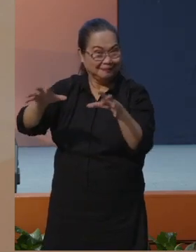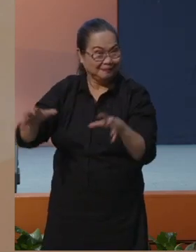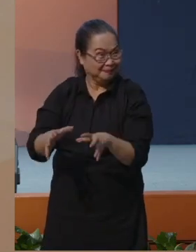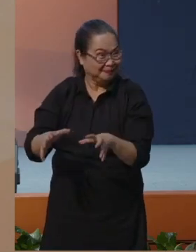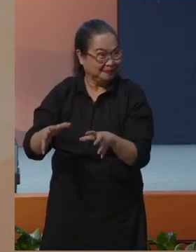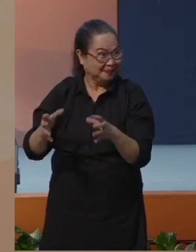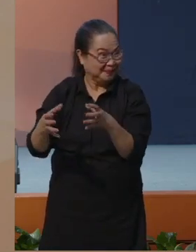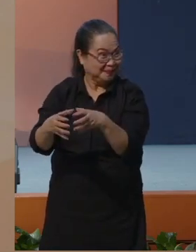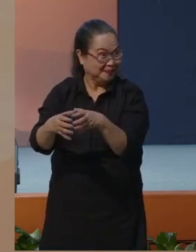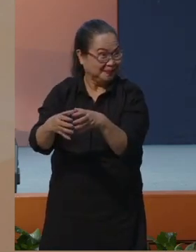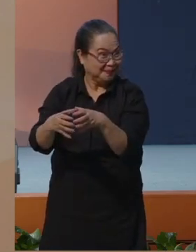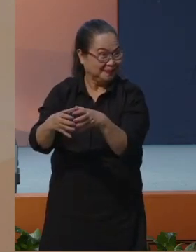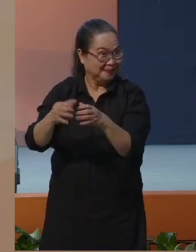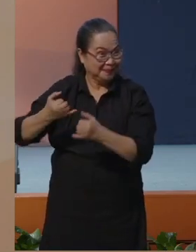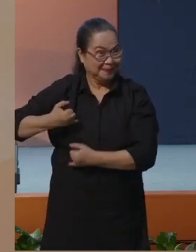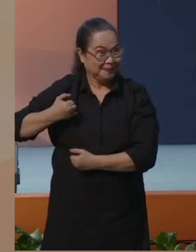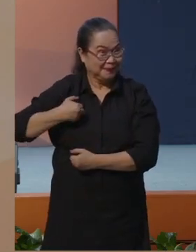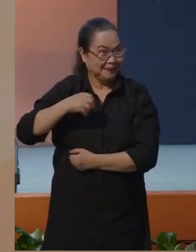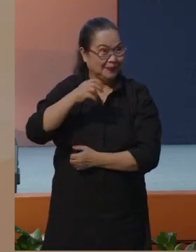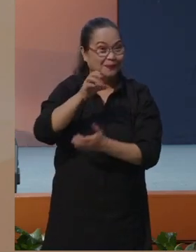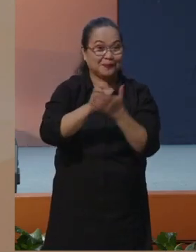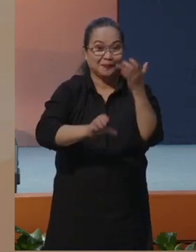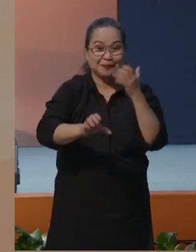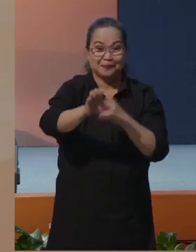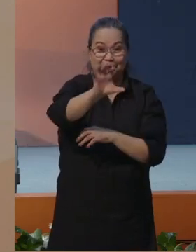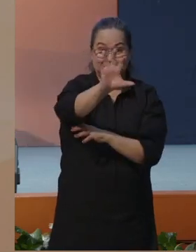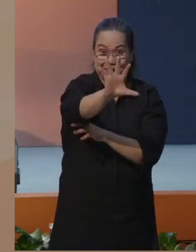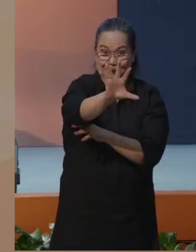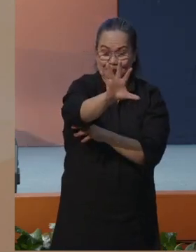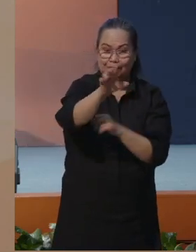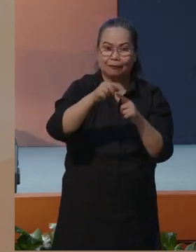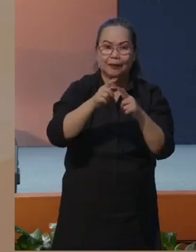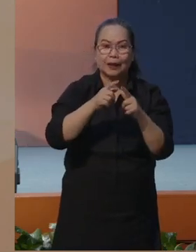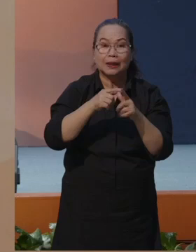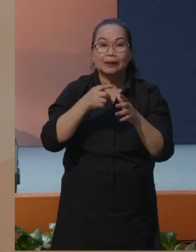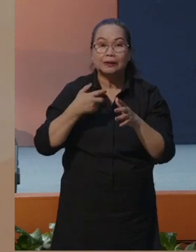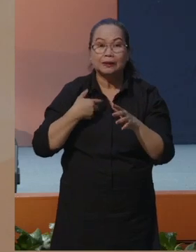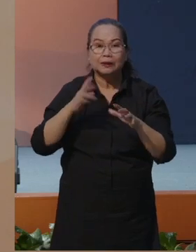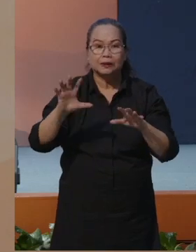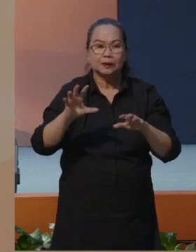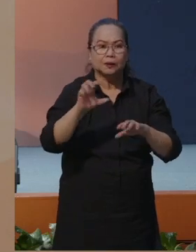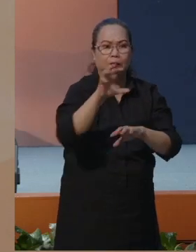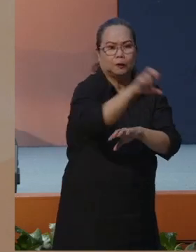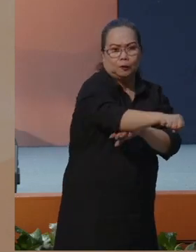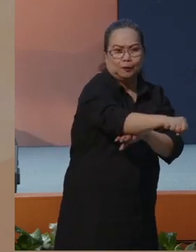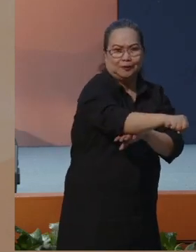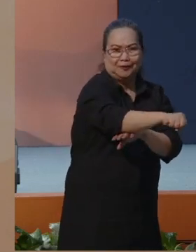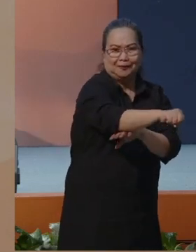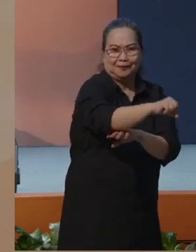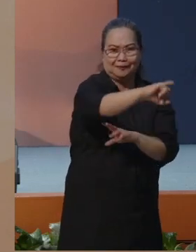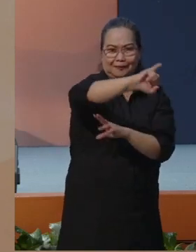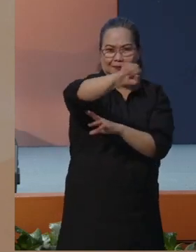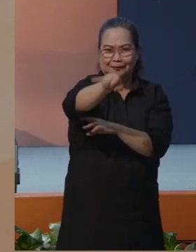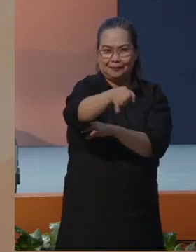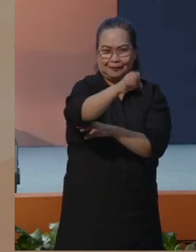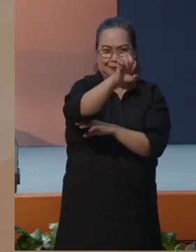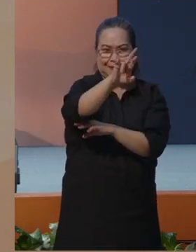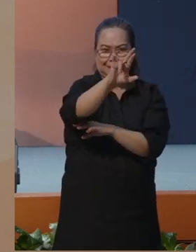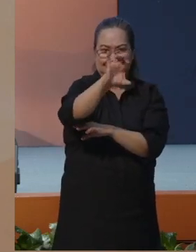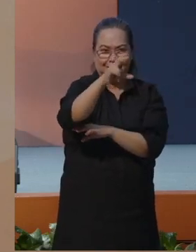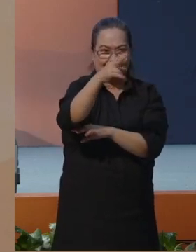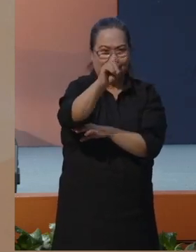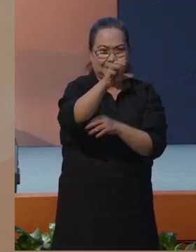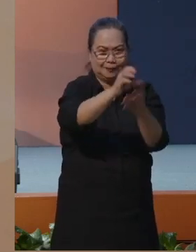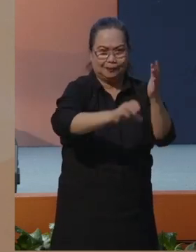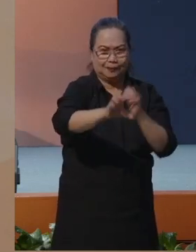nila sa Joshua 5. Tapos nun, nilipol nila ang Jericho. Joshua chapter 6.